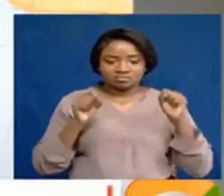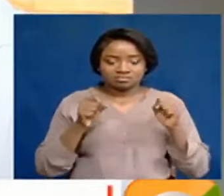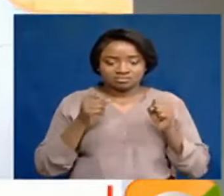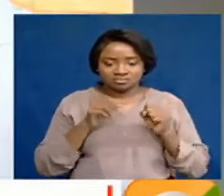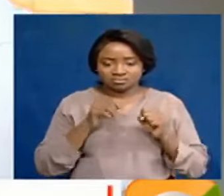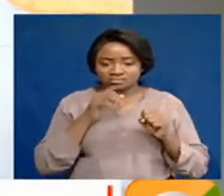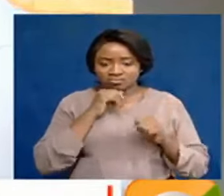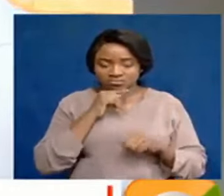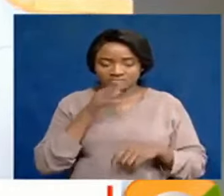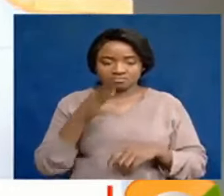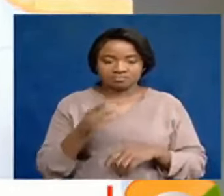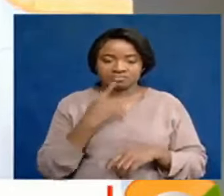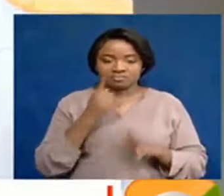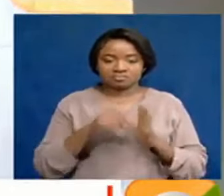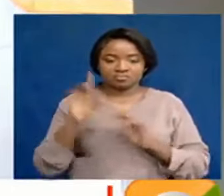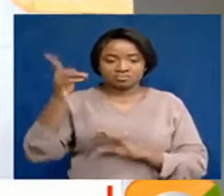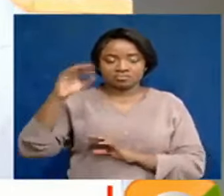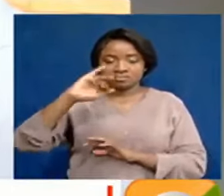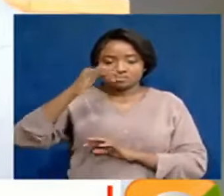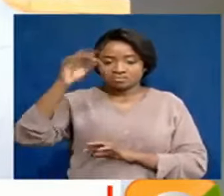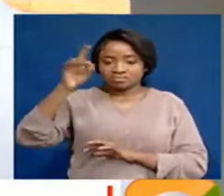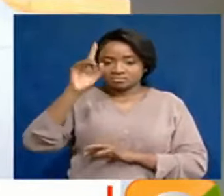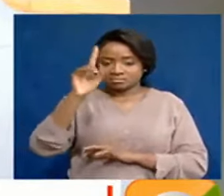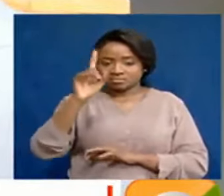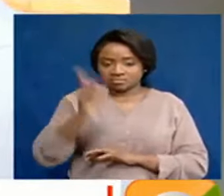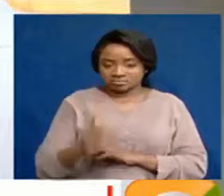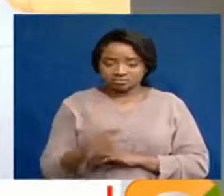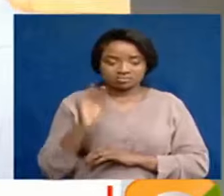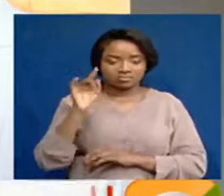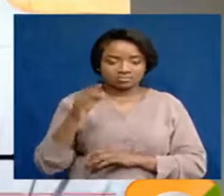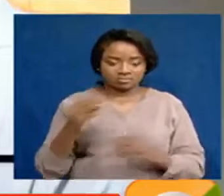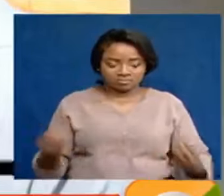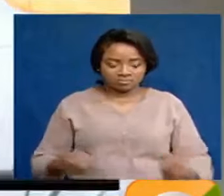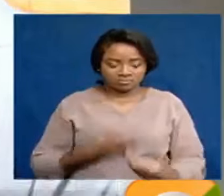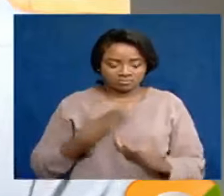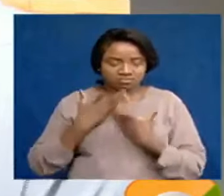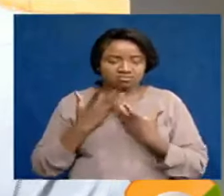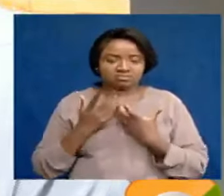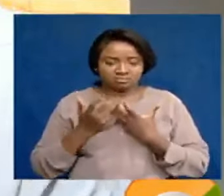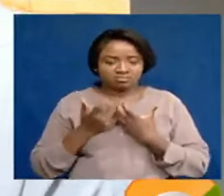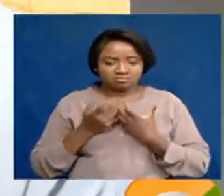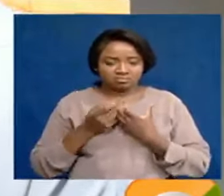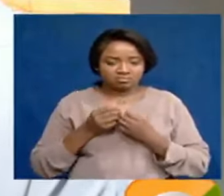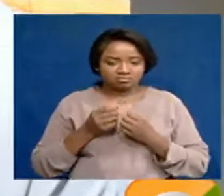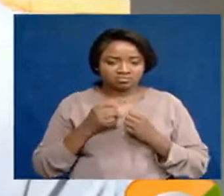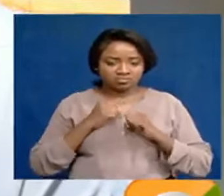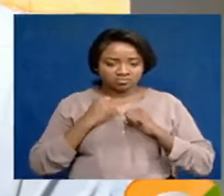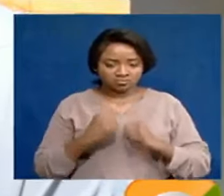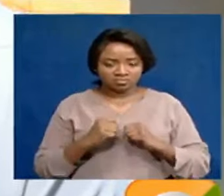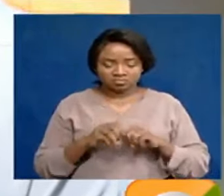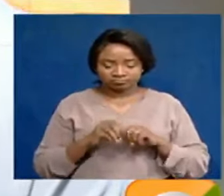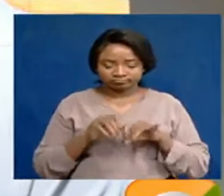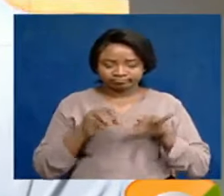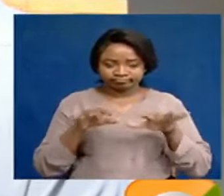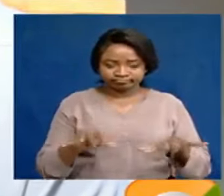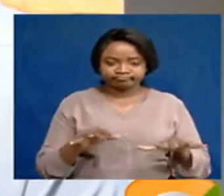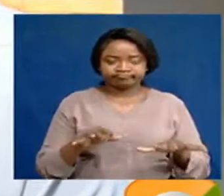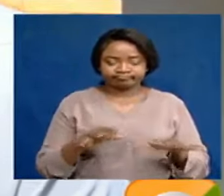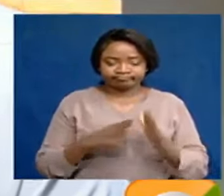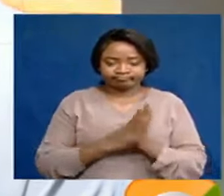that Nairobi City Thunder has ignited a fire in you know, under basketball in the country, and I've seen that it's changed. And